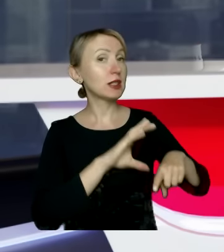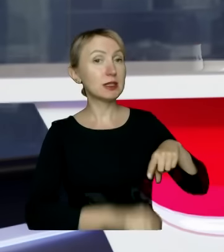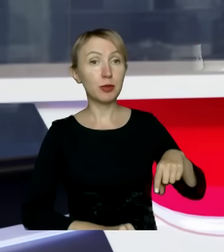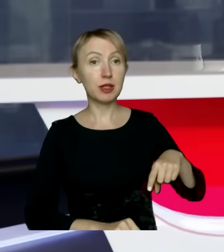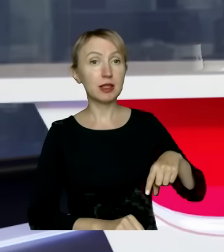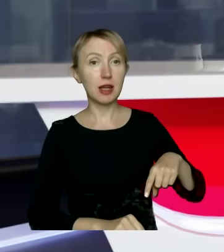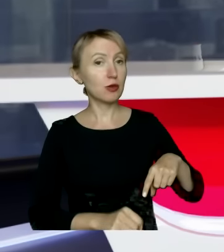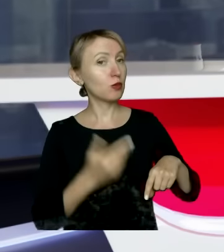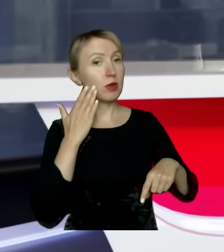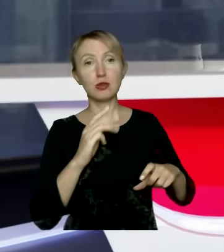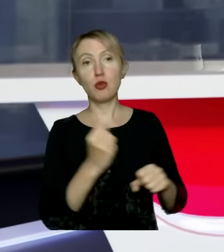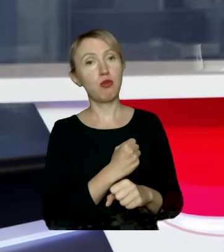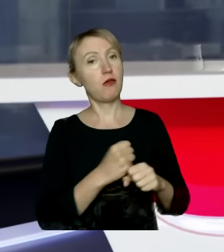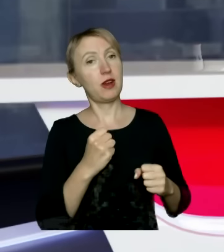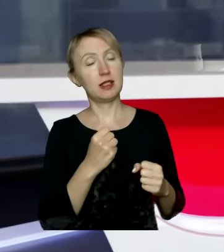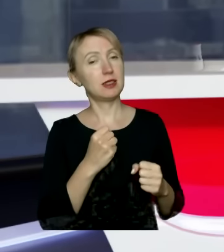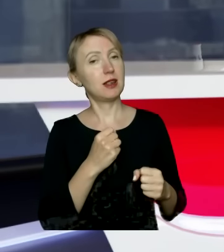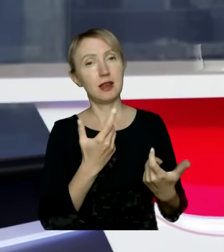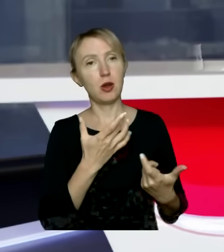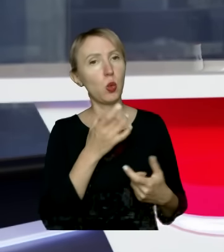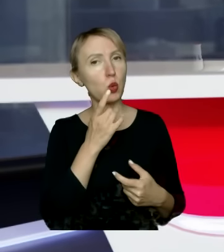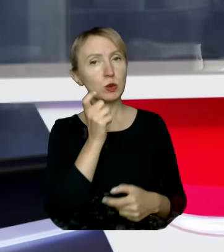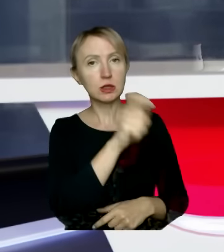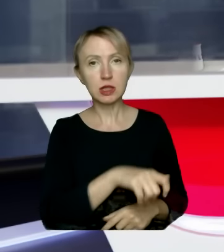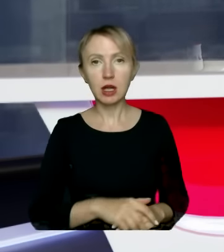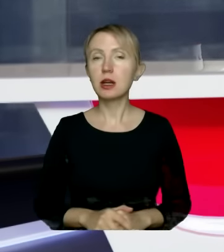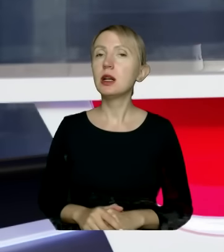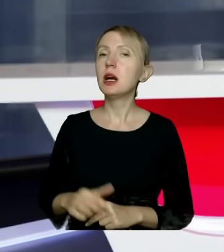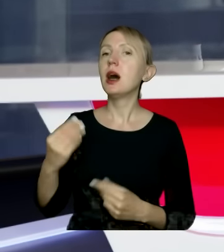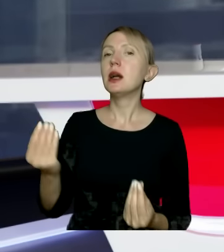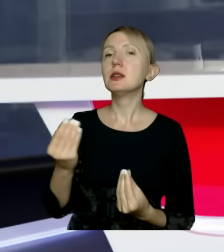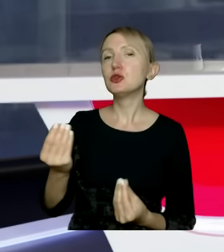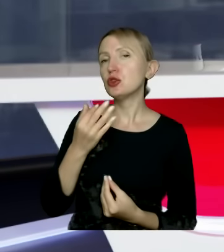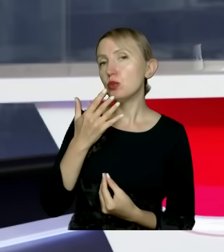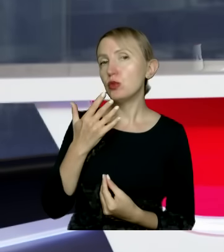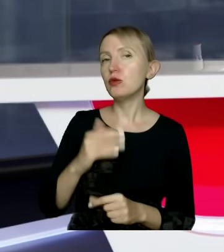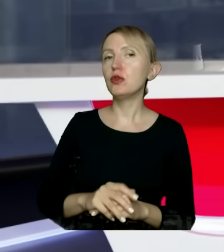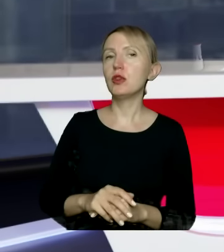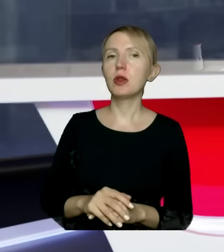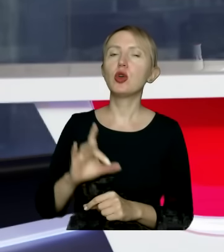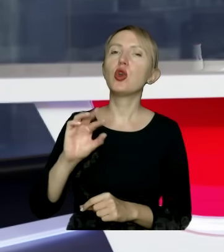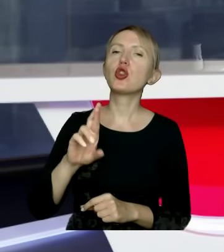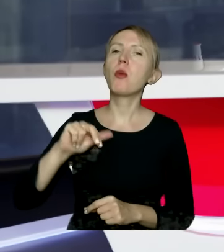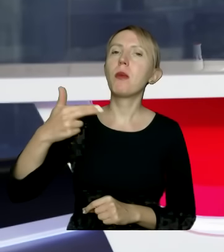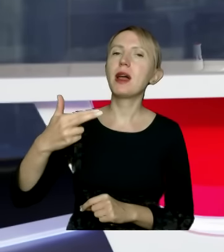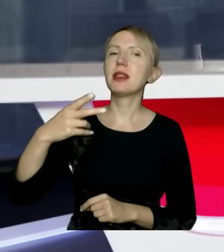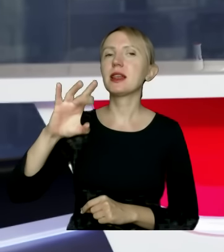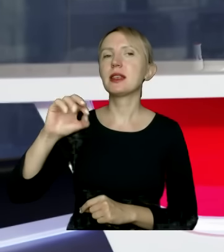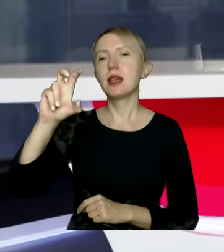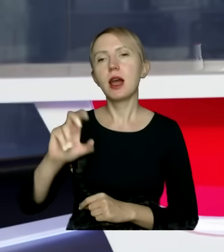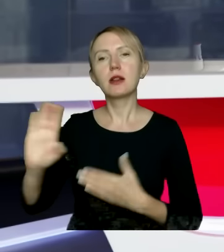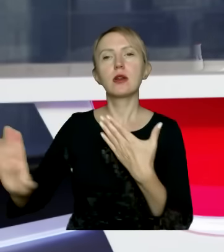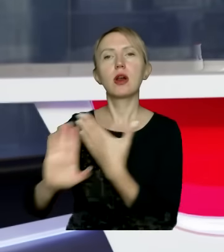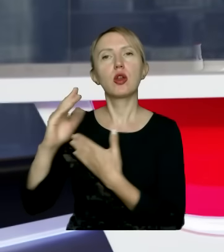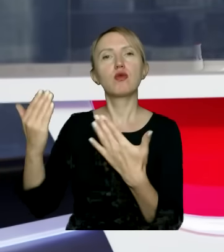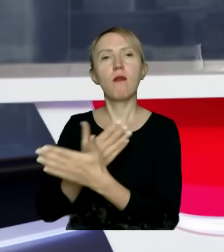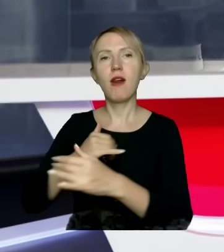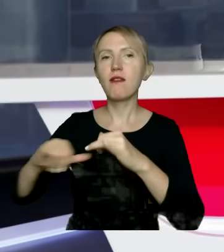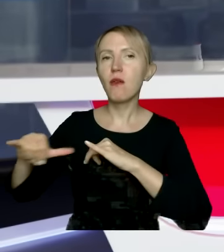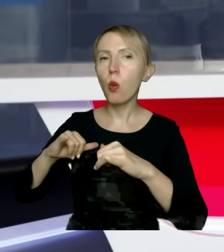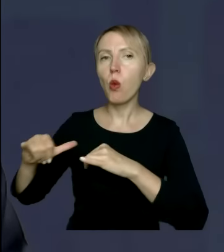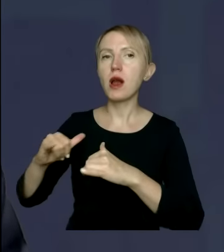jest poważny zarząd Zgadza się gdyby gdybyśmy jeszcze mówili że Roman giertz tuje nową władzę że